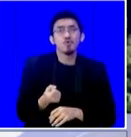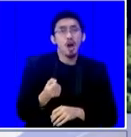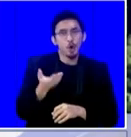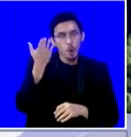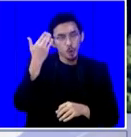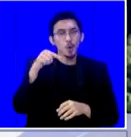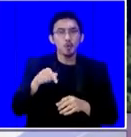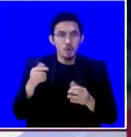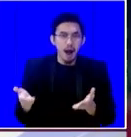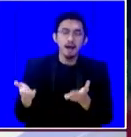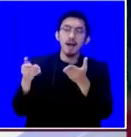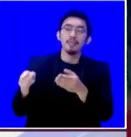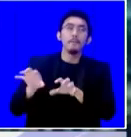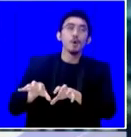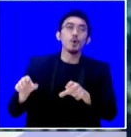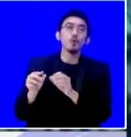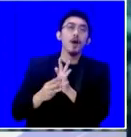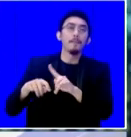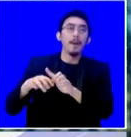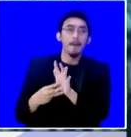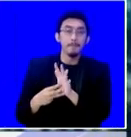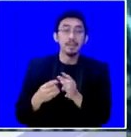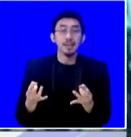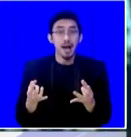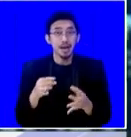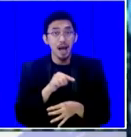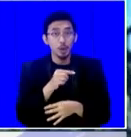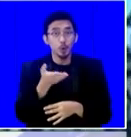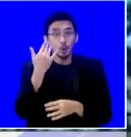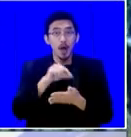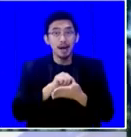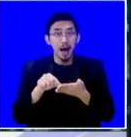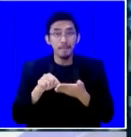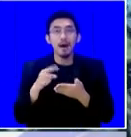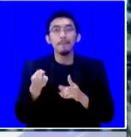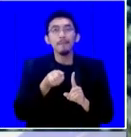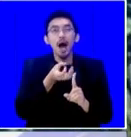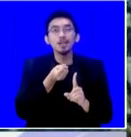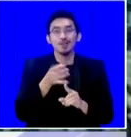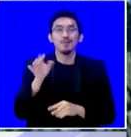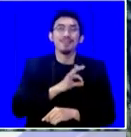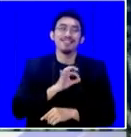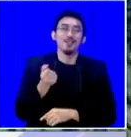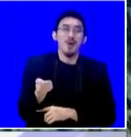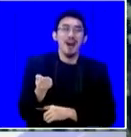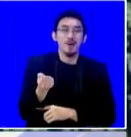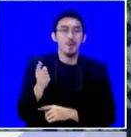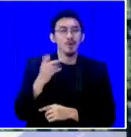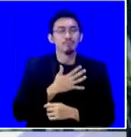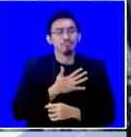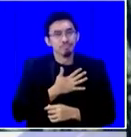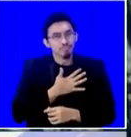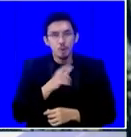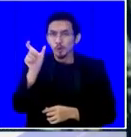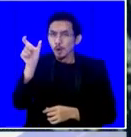produk UMKM. Sementara nama Sarinah sendiri diambil dari nama salah satu pengasuh Presiden Soekarno yang begitu ia kagumi. Sosok